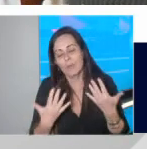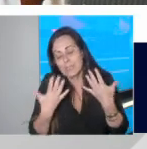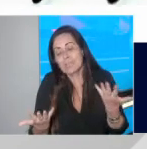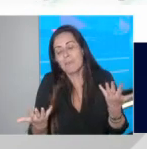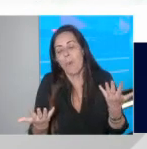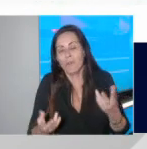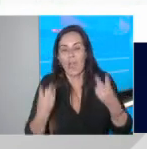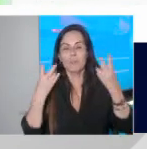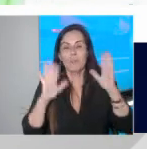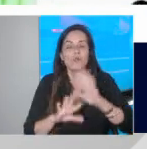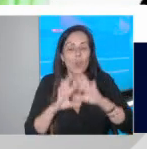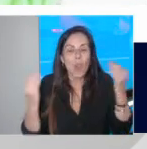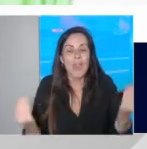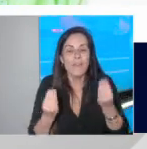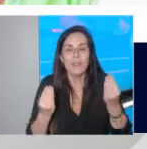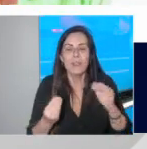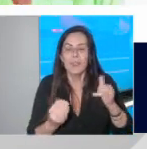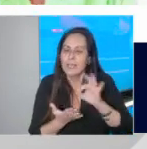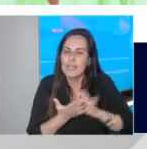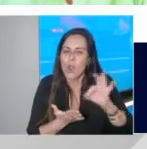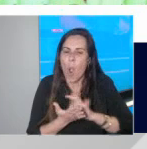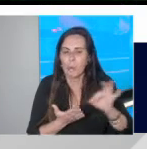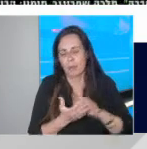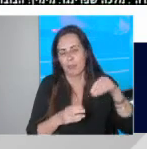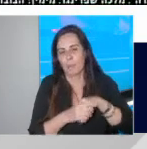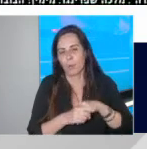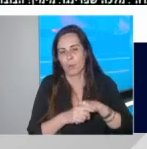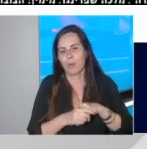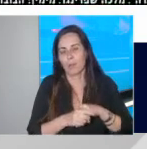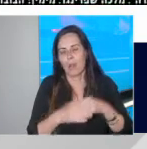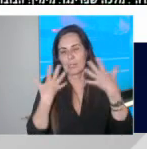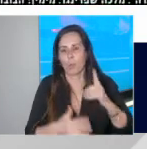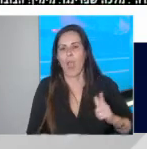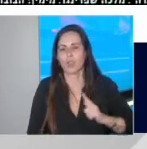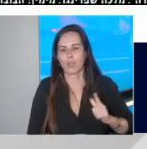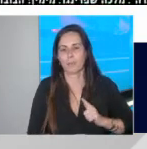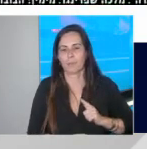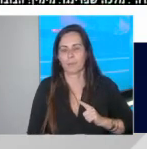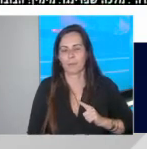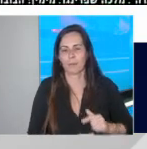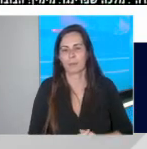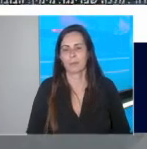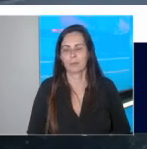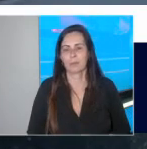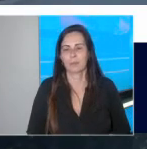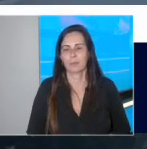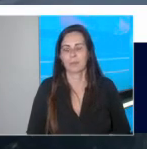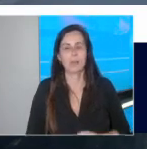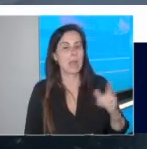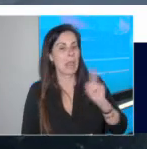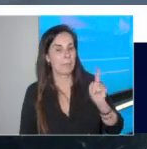סיפור, וחשוב מאוד שכל פריט כזה יתועד במסגרת הסיפור האישי אותו הוא מייצג. אז